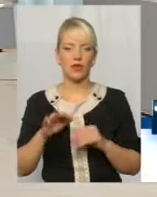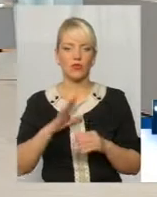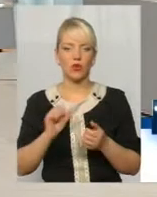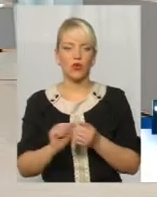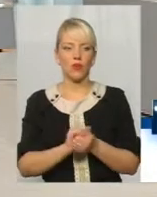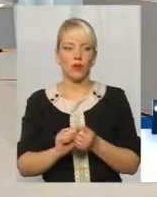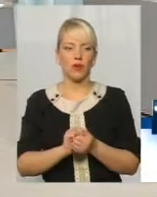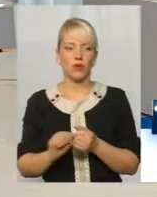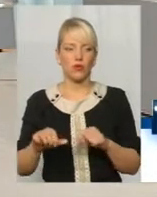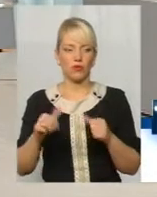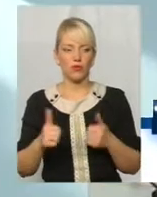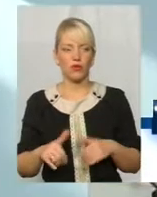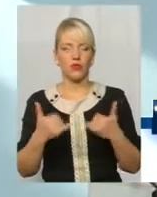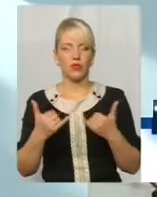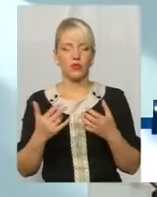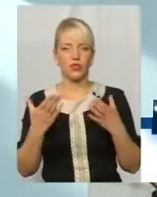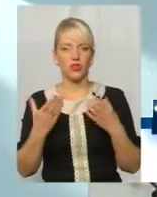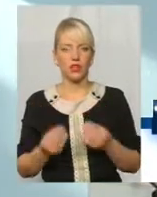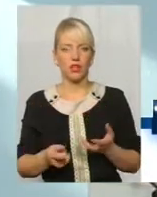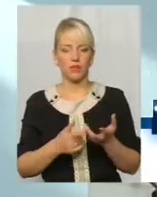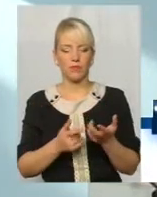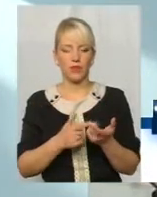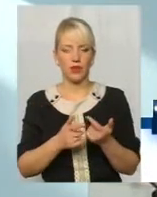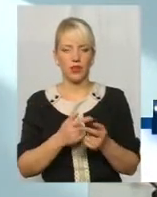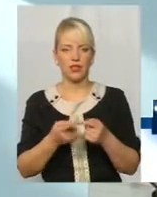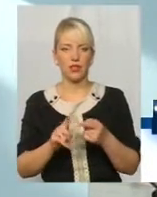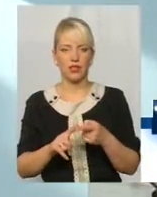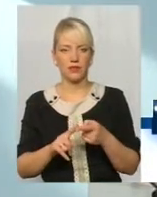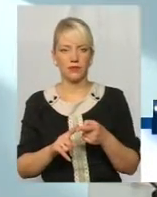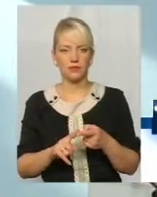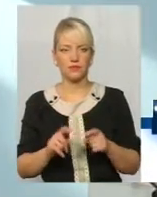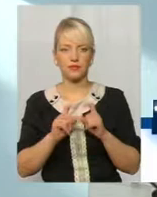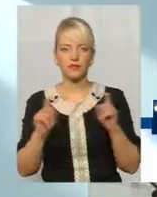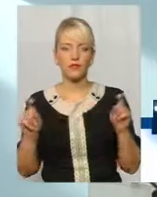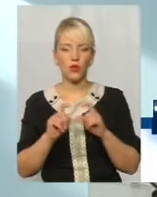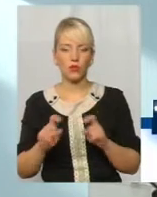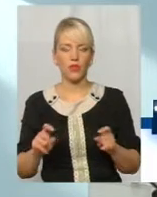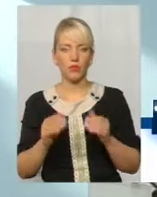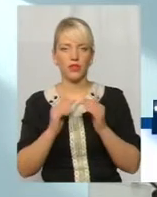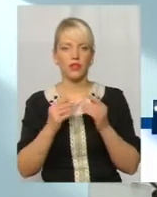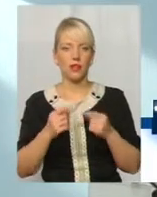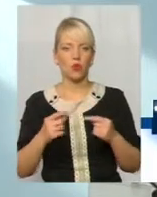формі. На сьогоднішній день перелік тих об'єктів, в нерухомості